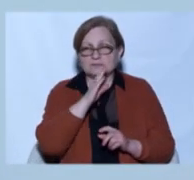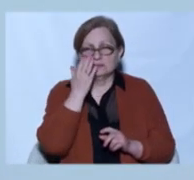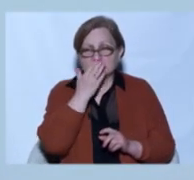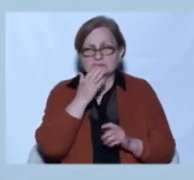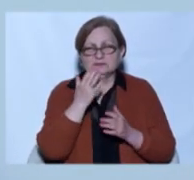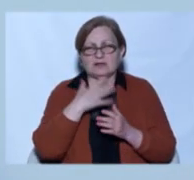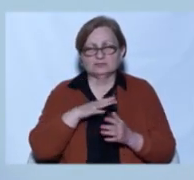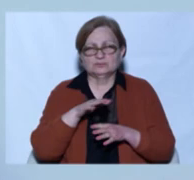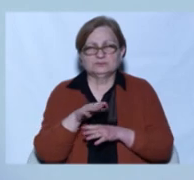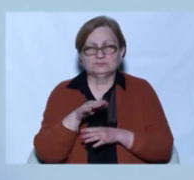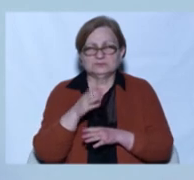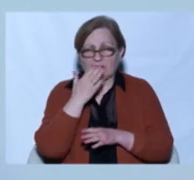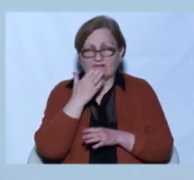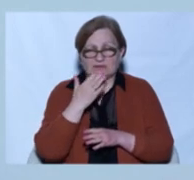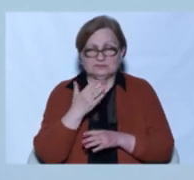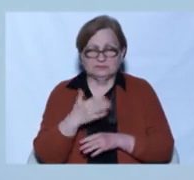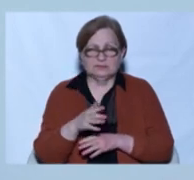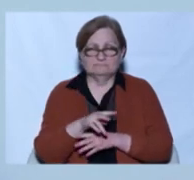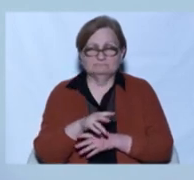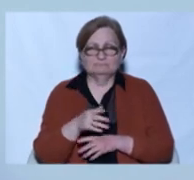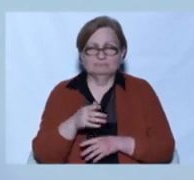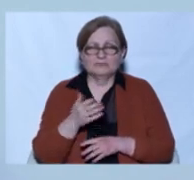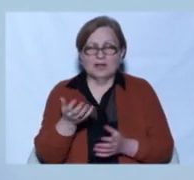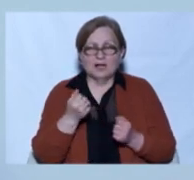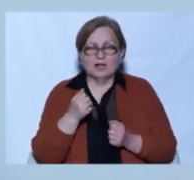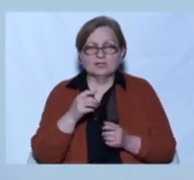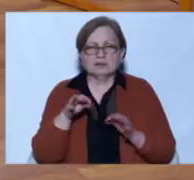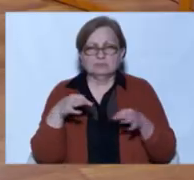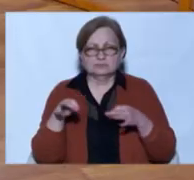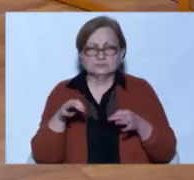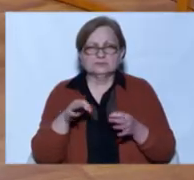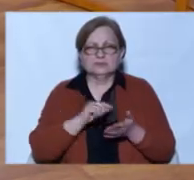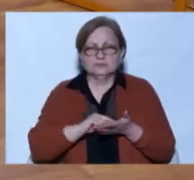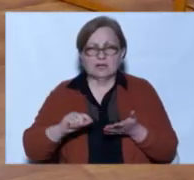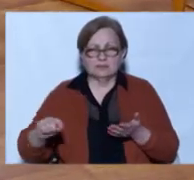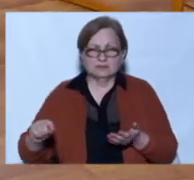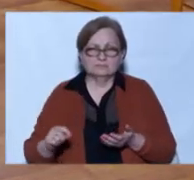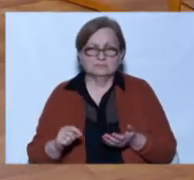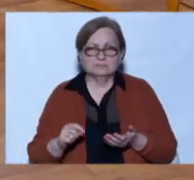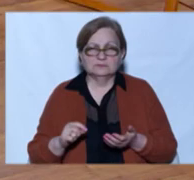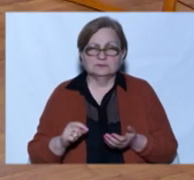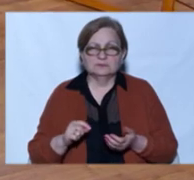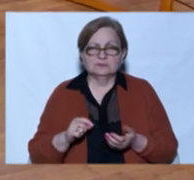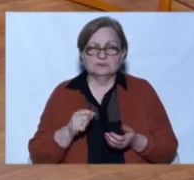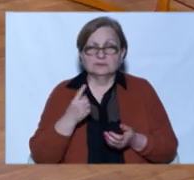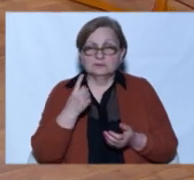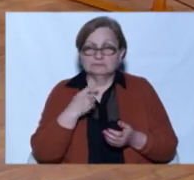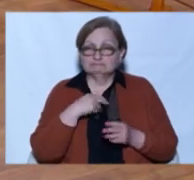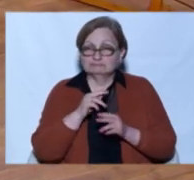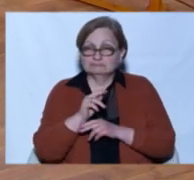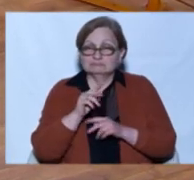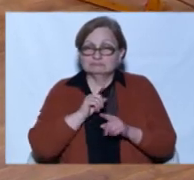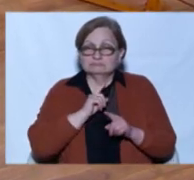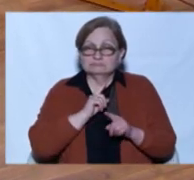გაკვეთილია. გთხოვ, მოიმარჯვე ფურცელი და კალამი და შეგახსენებ ერთ-ერთ მეთოდს.